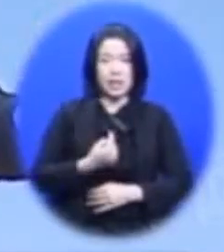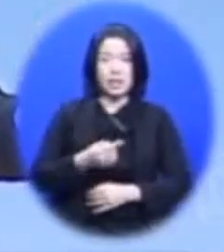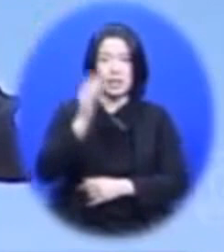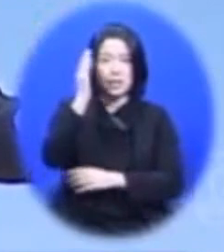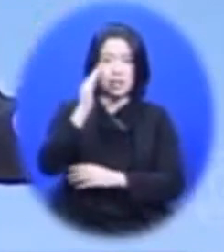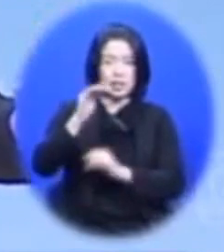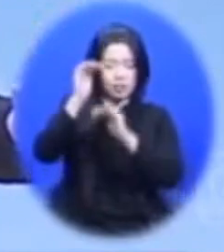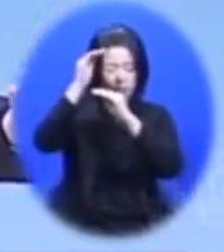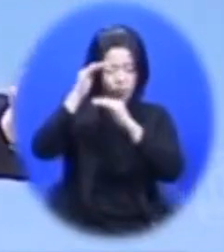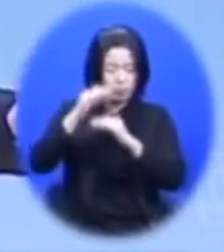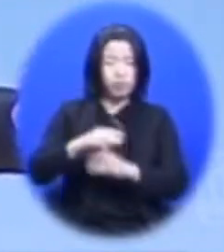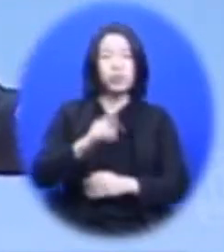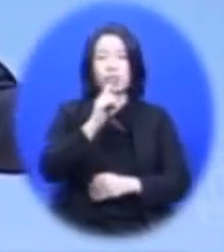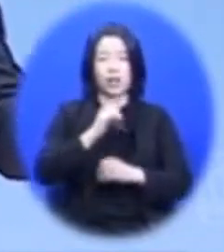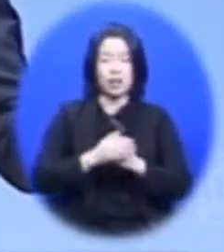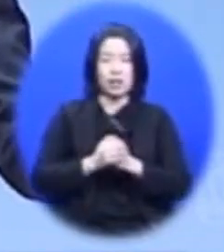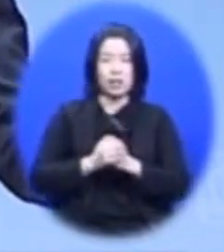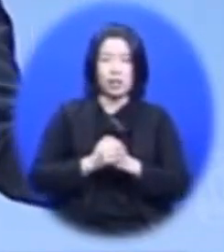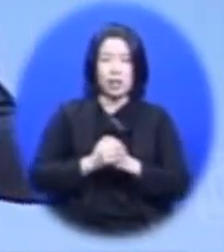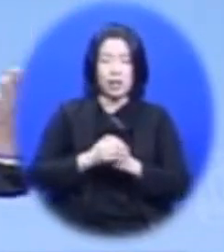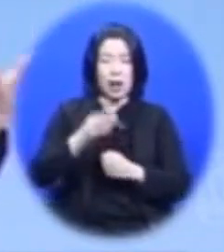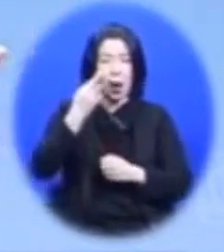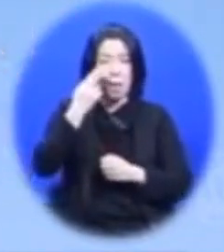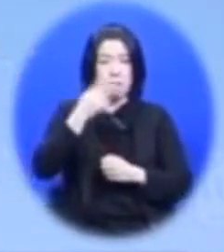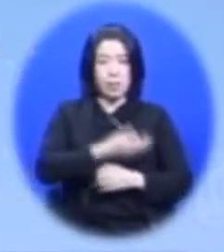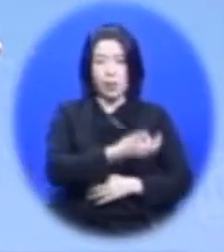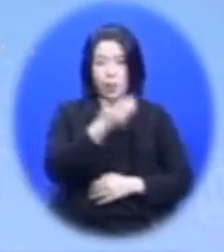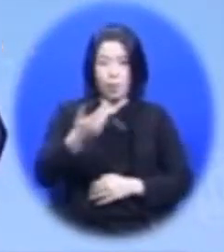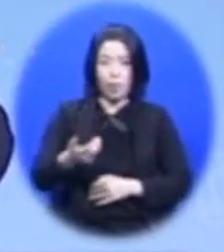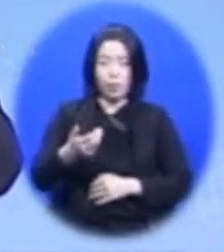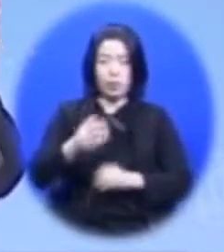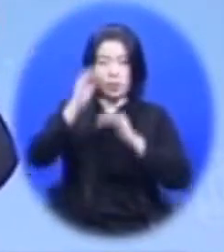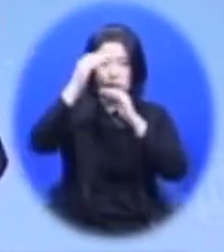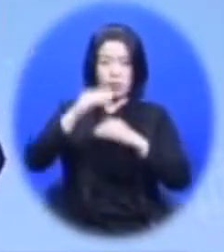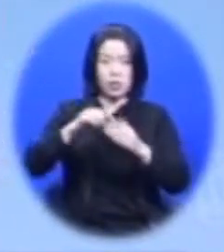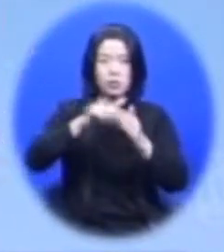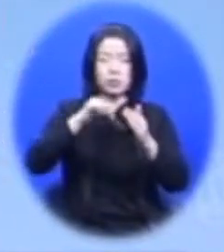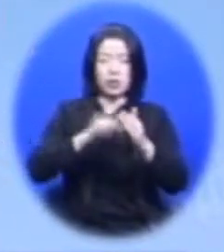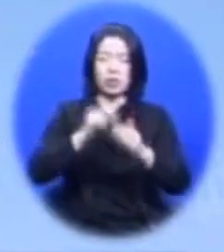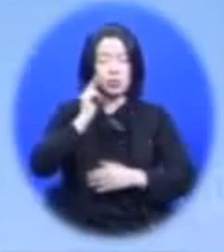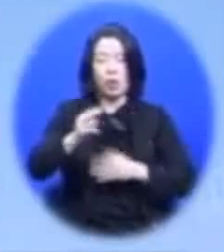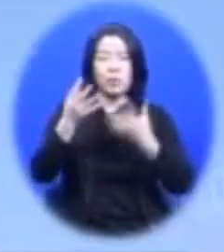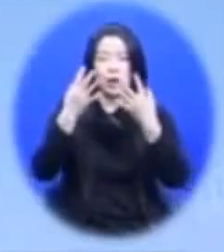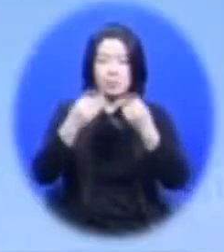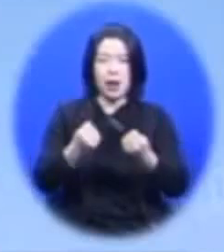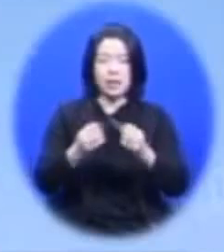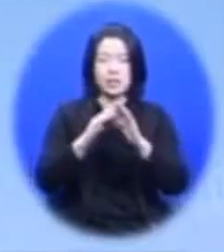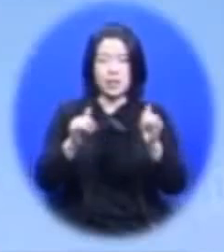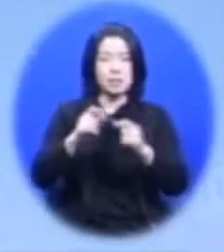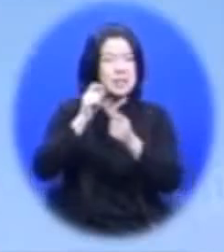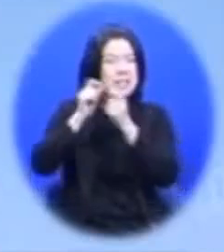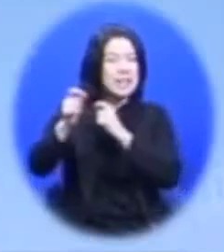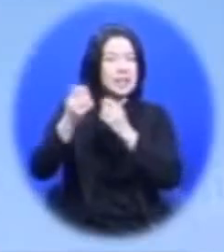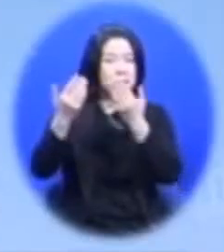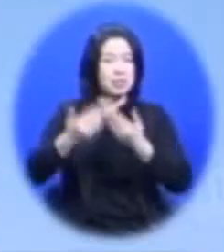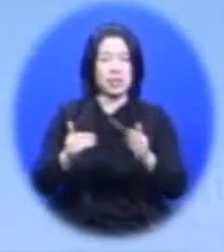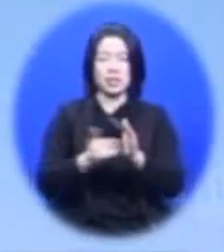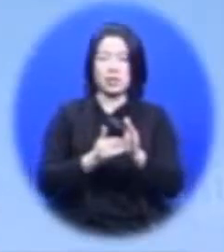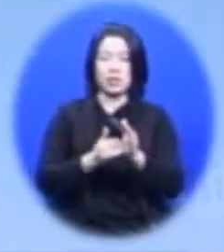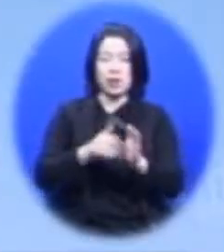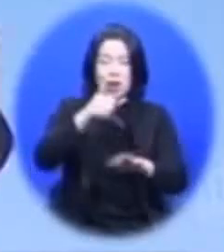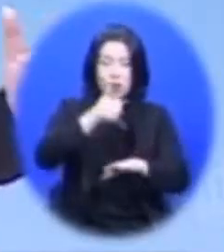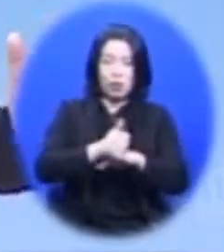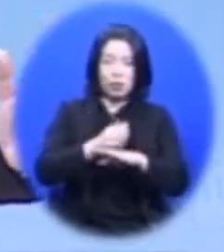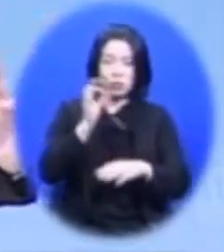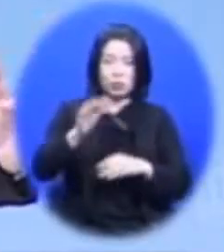하세요. 미국에 이민 오는 과정에서 너무나 많은 사람에게 사기를 당했습니다. 결국은